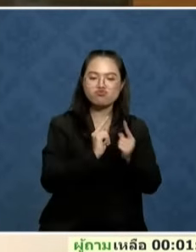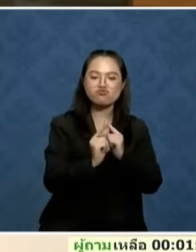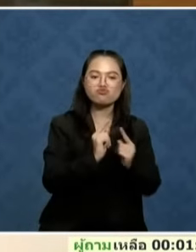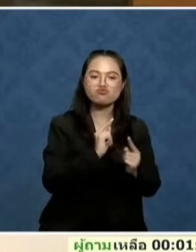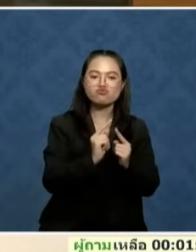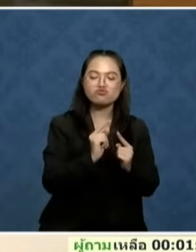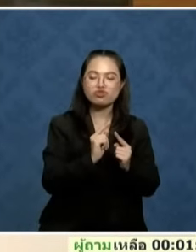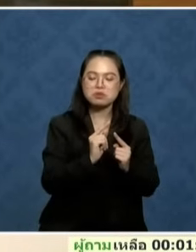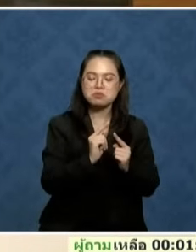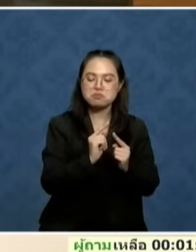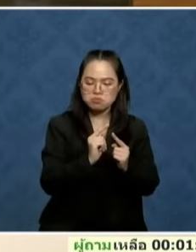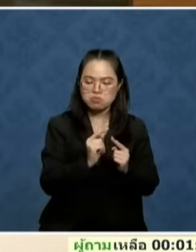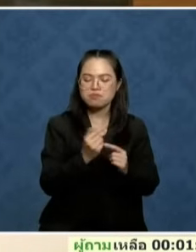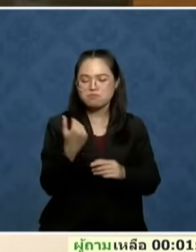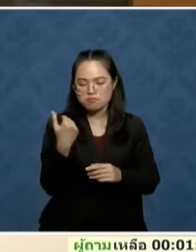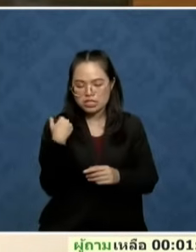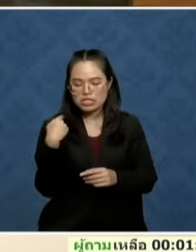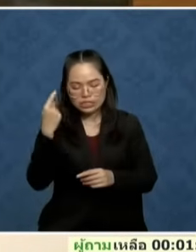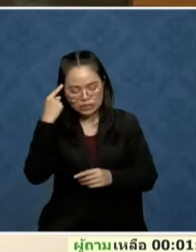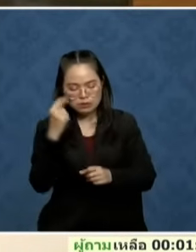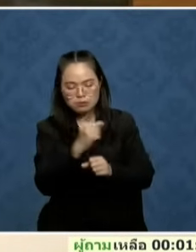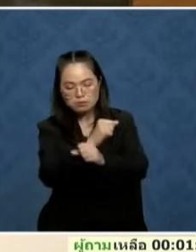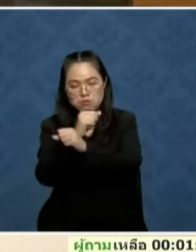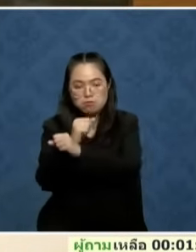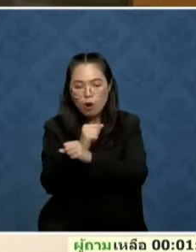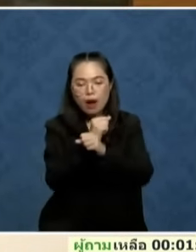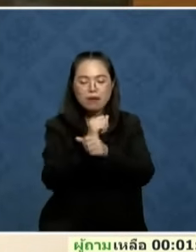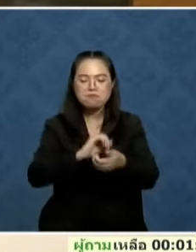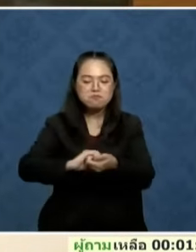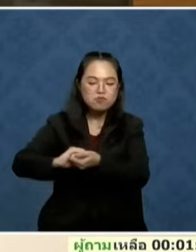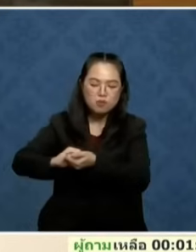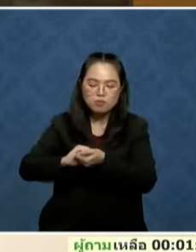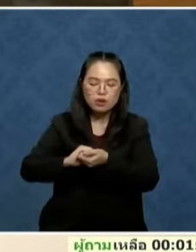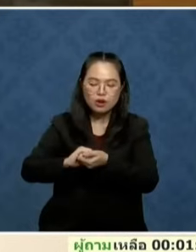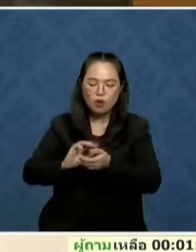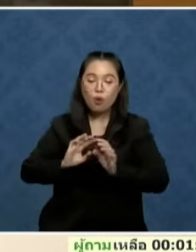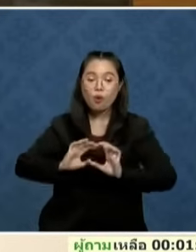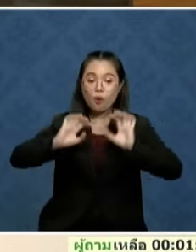จะมีมาตรการอย่างไรเพื่อเป็นความร่วมมือระหว่างภาครัฐกับภาคเอกชน